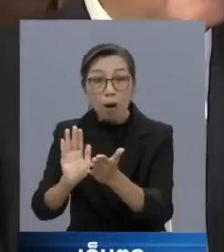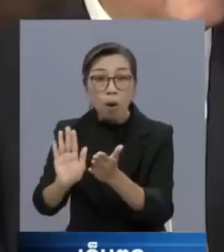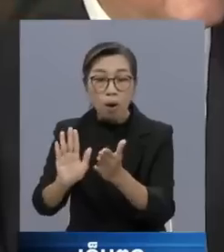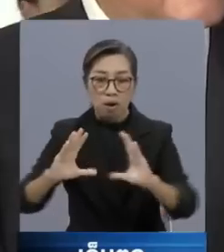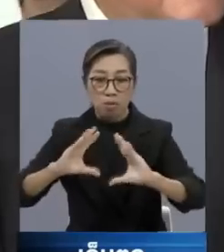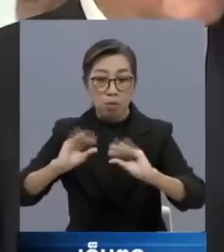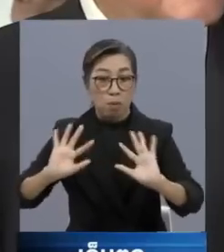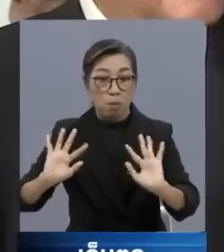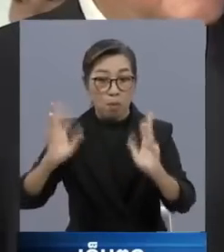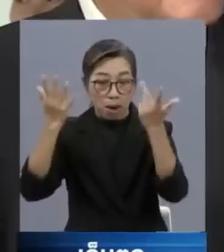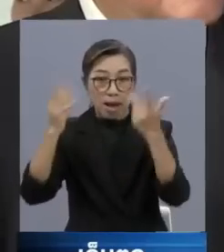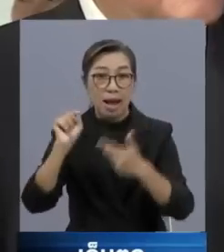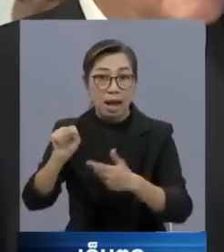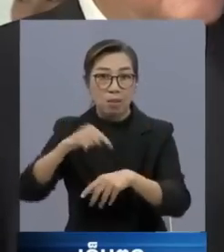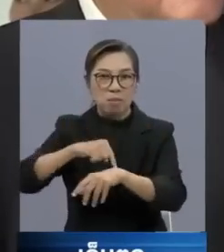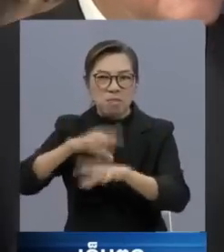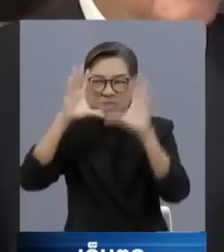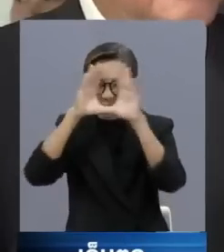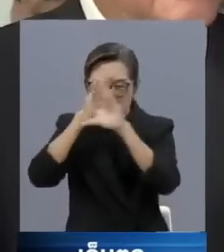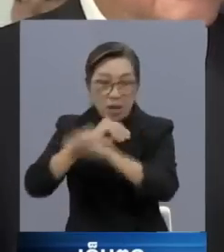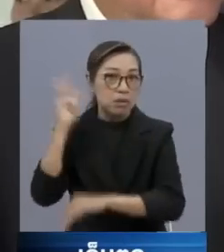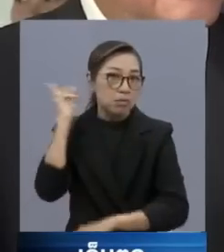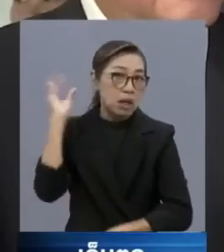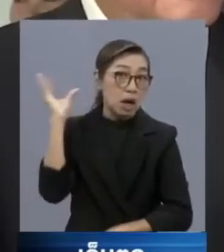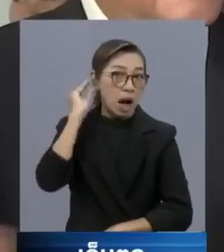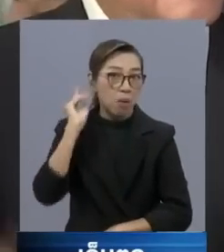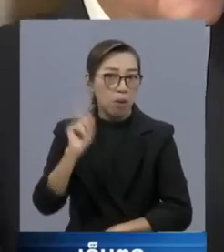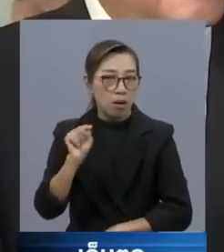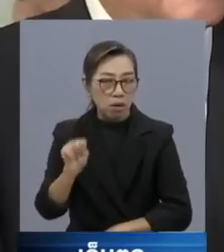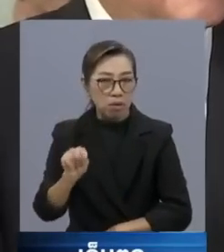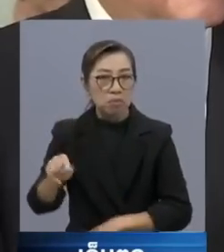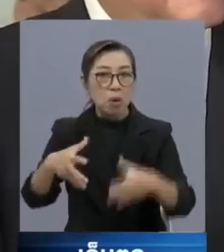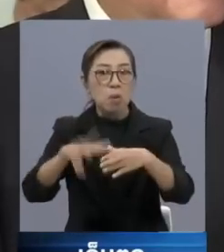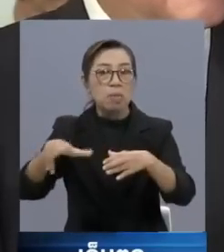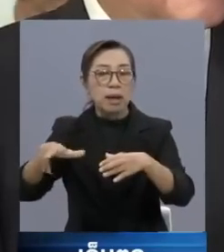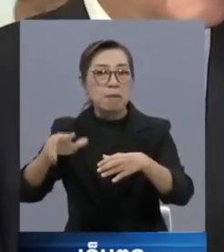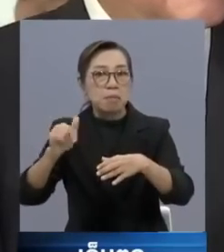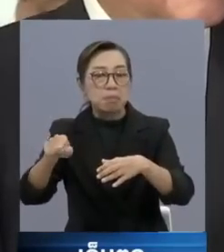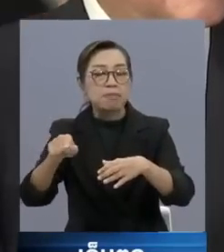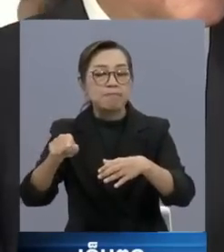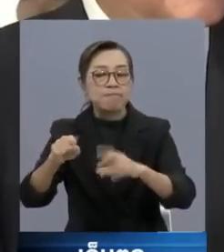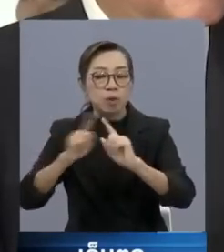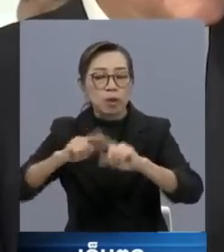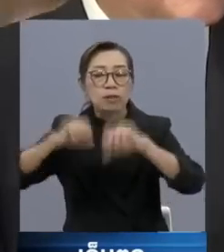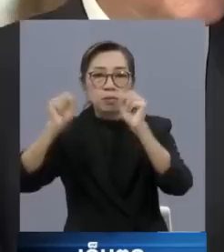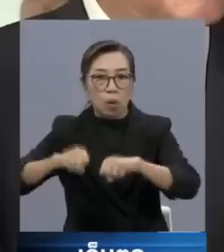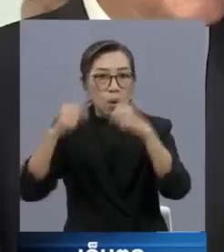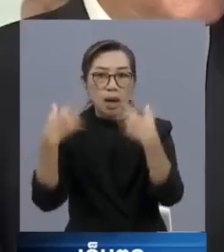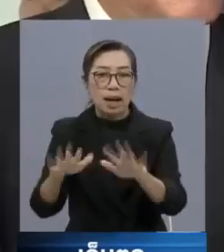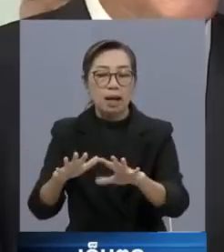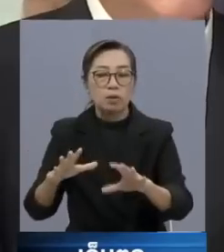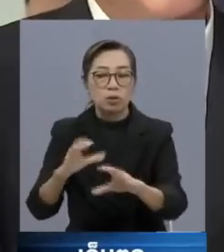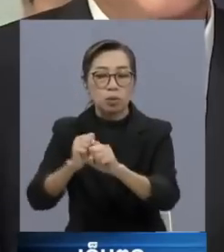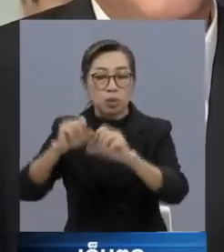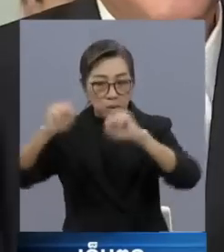ที่ประชุมกันเสร็จเนี่ยนะคะปรากฏว่าในช่วงดึกๆอะมีกระแสข่าวออกมาว่าพรรคเพื่อไทยเนี่ยได้ข้อยุติแล้วก็ห